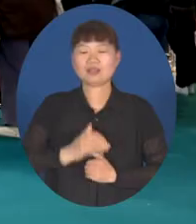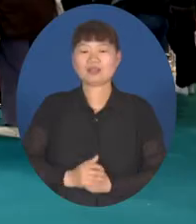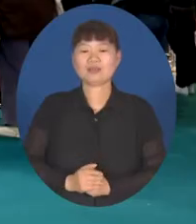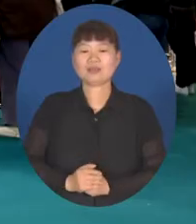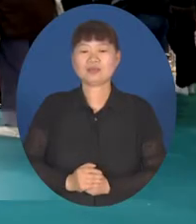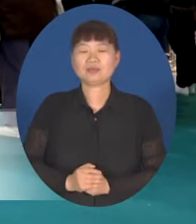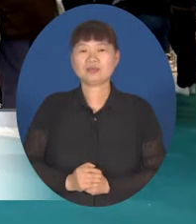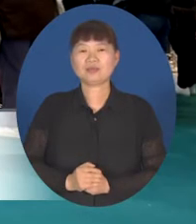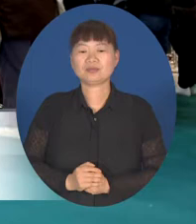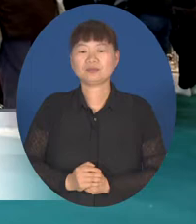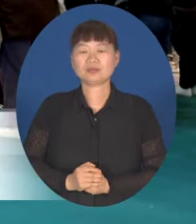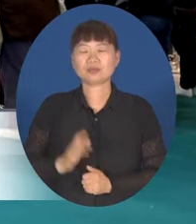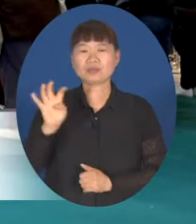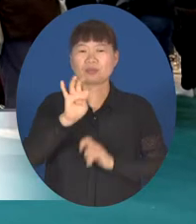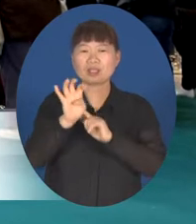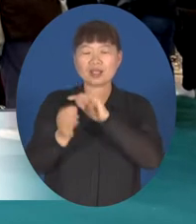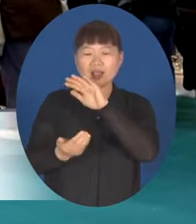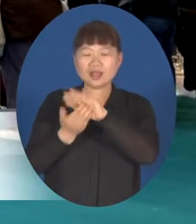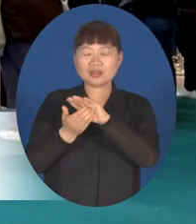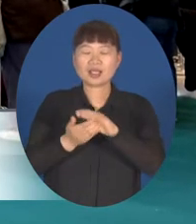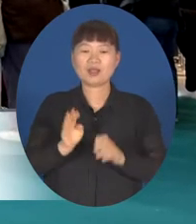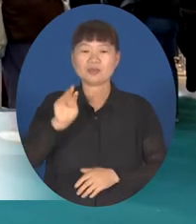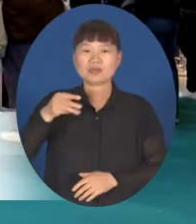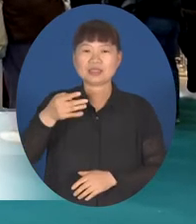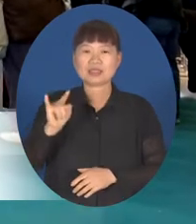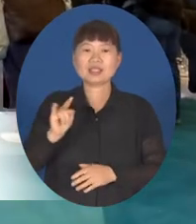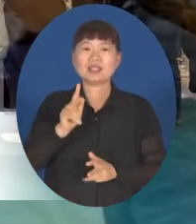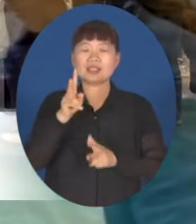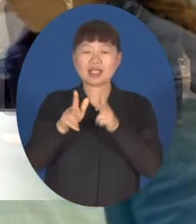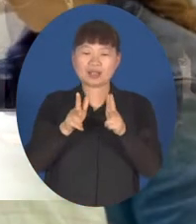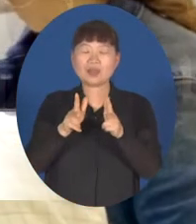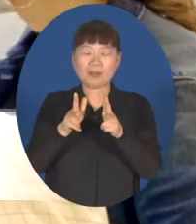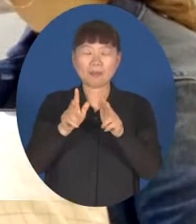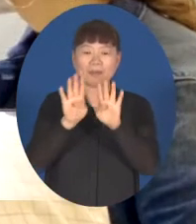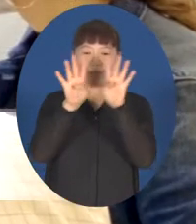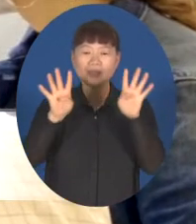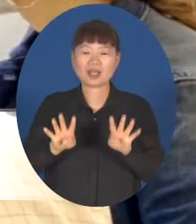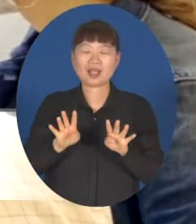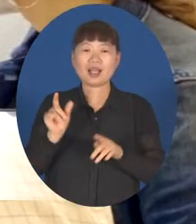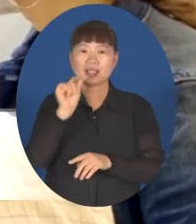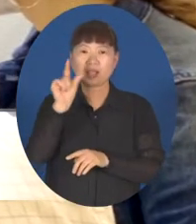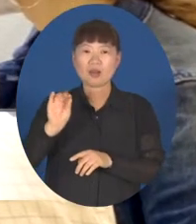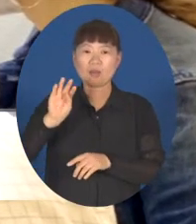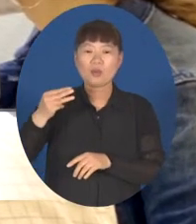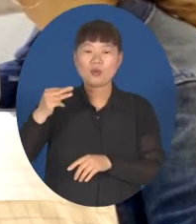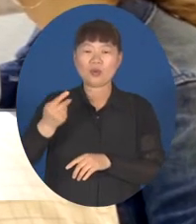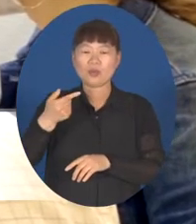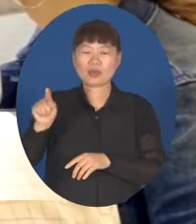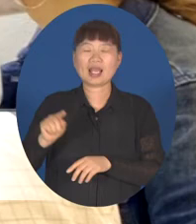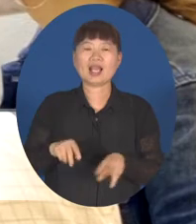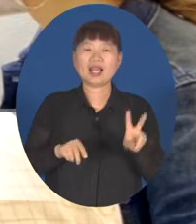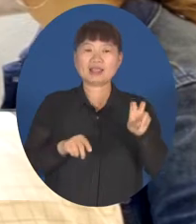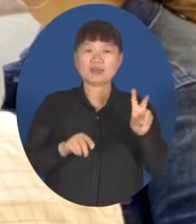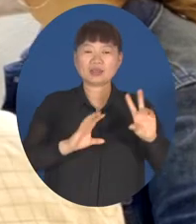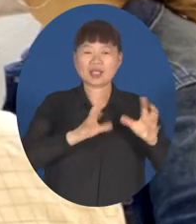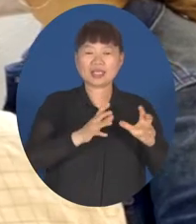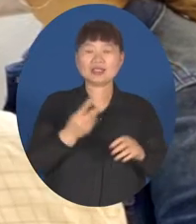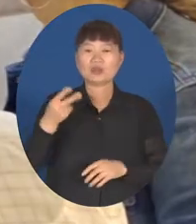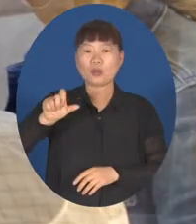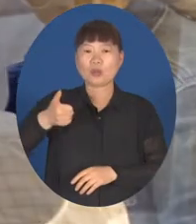있습니다. 유럽 최대 종합 뷰티 산업 박람회인 이탈리아 볼로냐 미용 전시회는 올해 22개국 2,500개사가